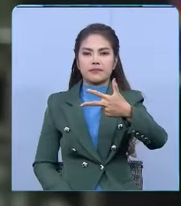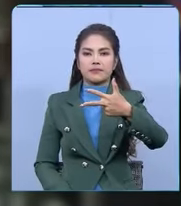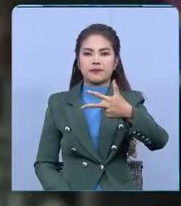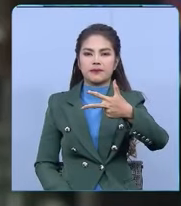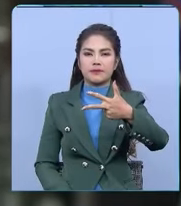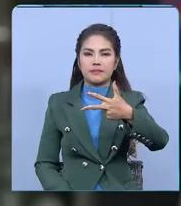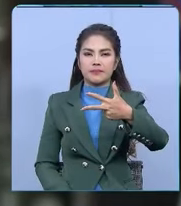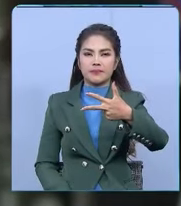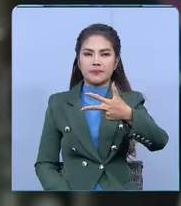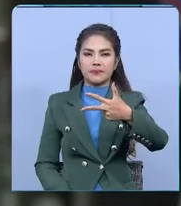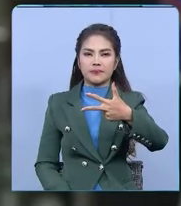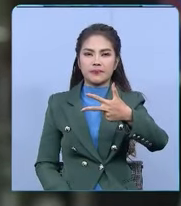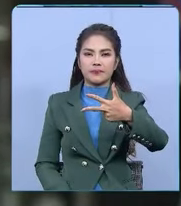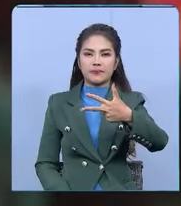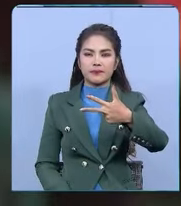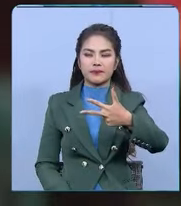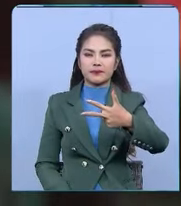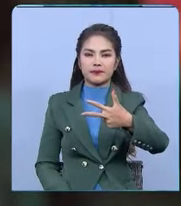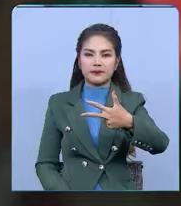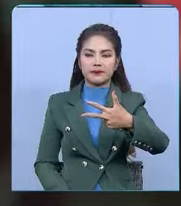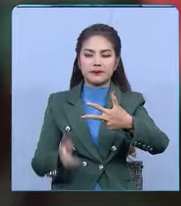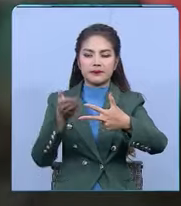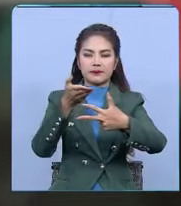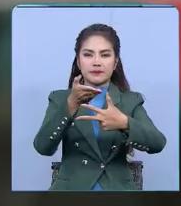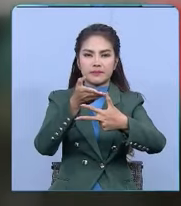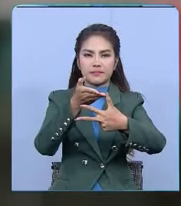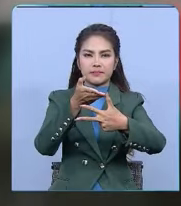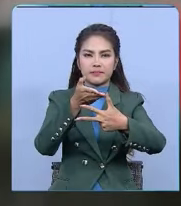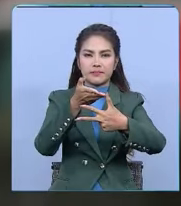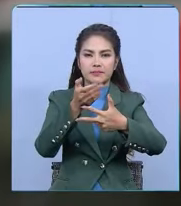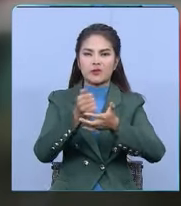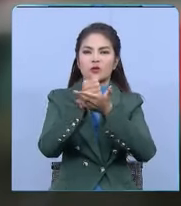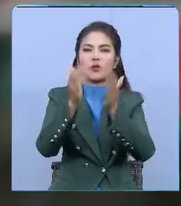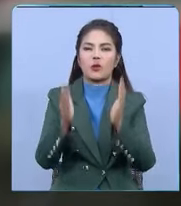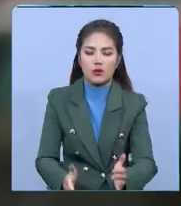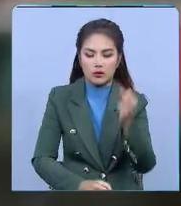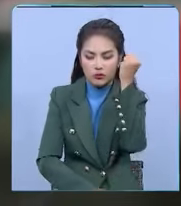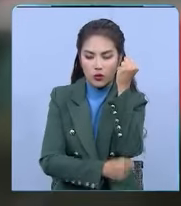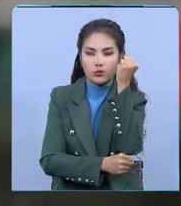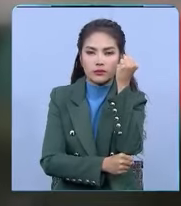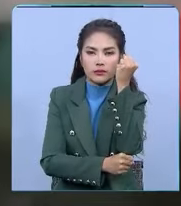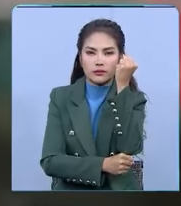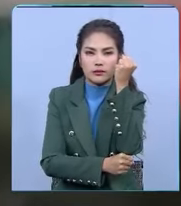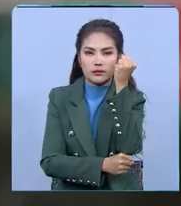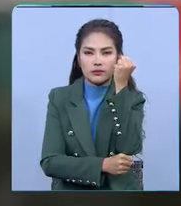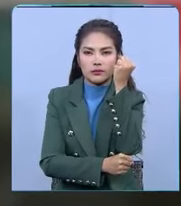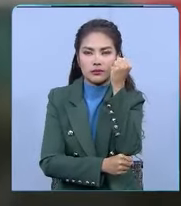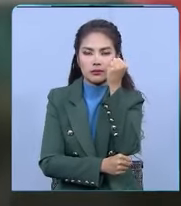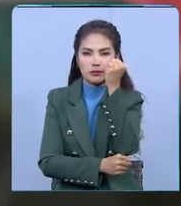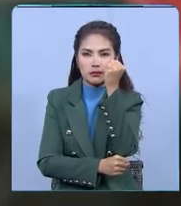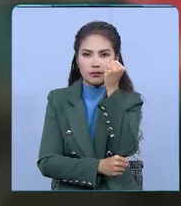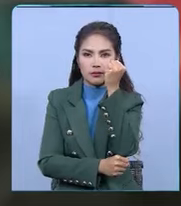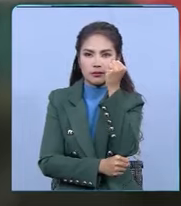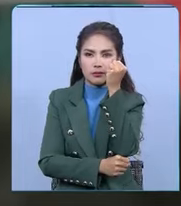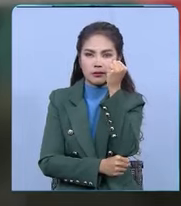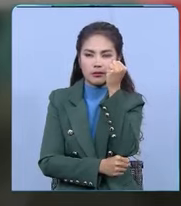ของพรรคพลังประชารัฐก็คือนโยบายในการที่จะช่วยคนยากคนจนนะครับนโยบายของ